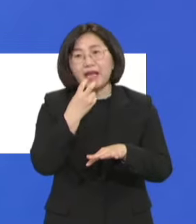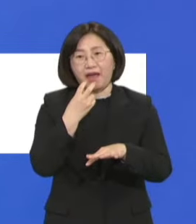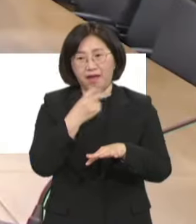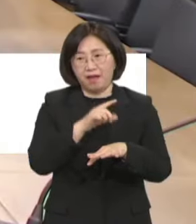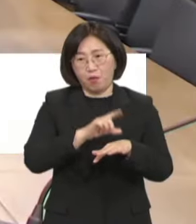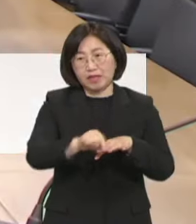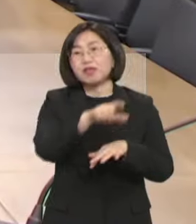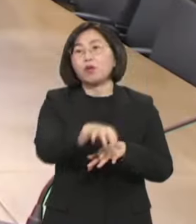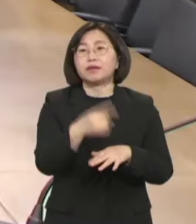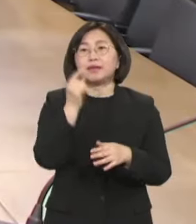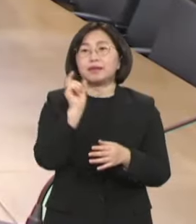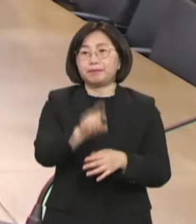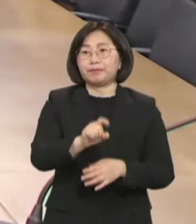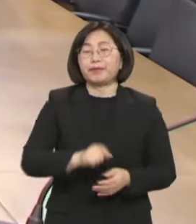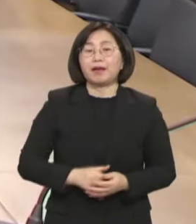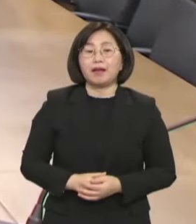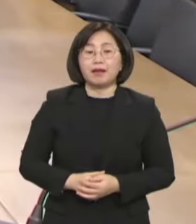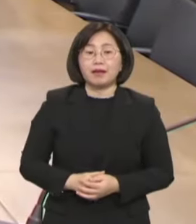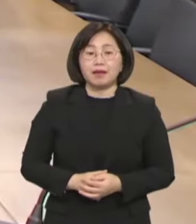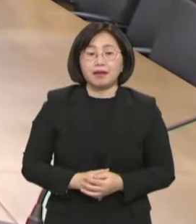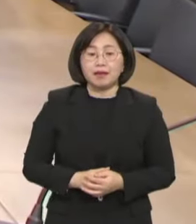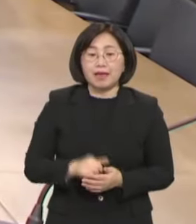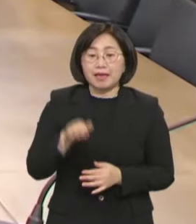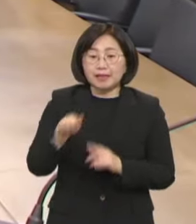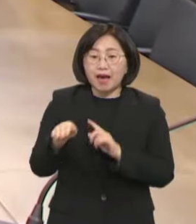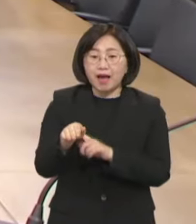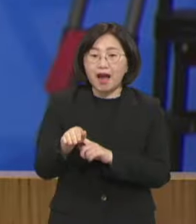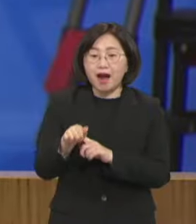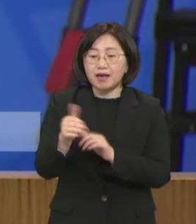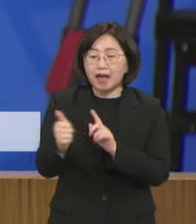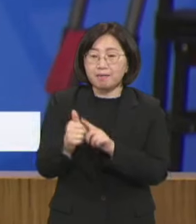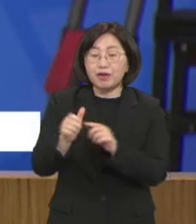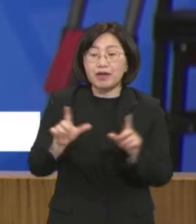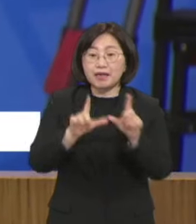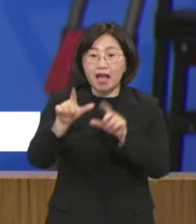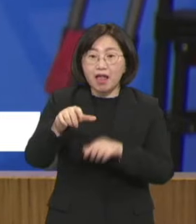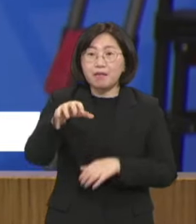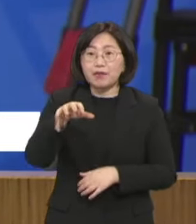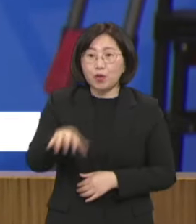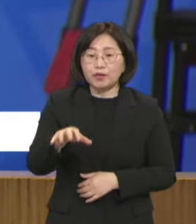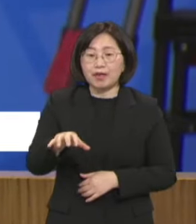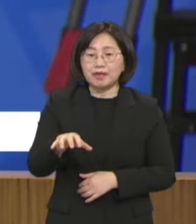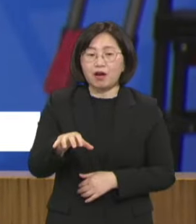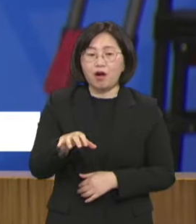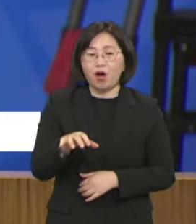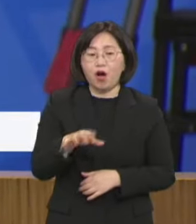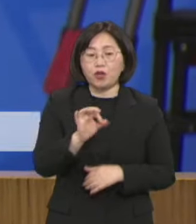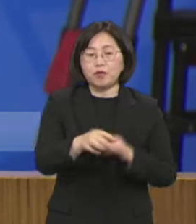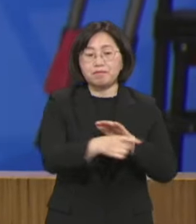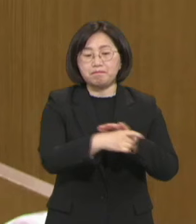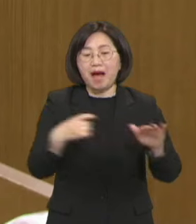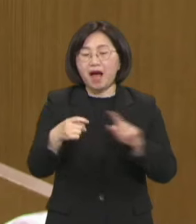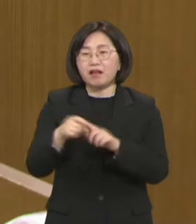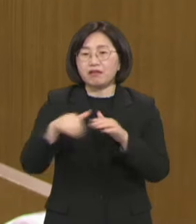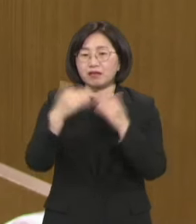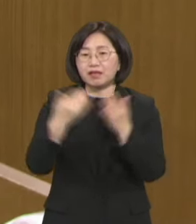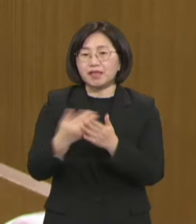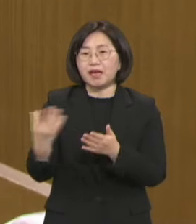보입니다. 경찰은 범행 차량과 남성 거주지에서 피해 금액 전액을 회수하는 한편 공범 여부